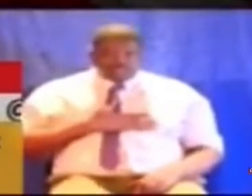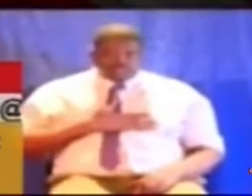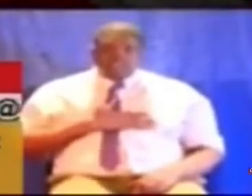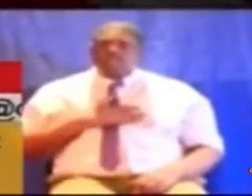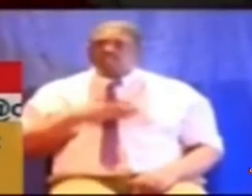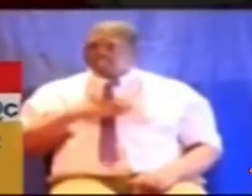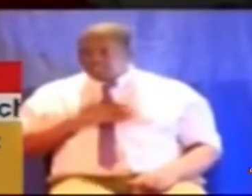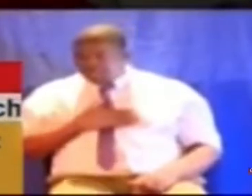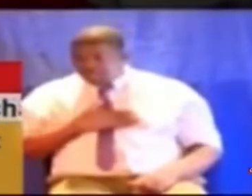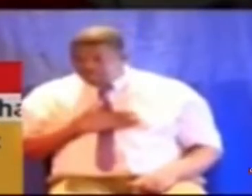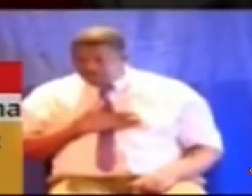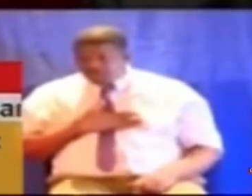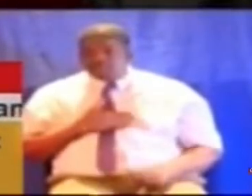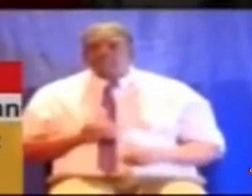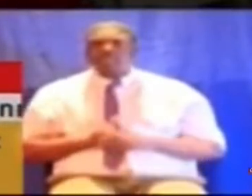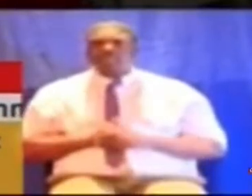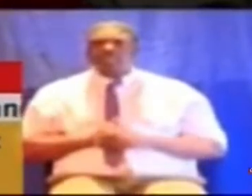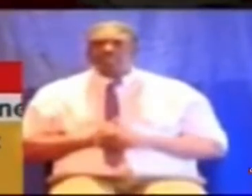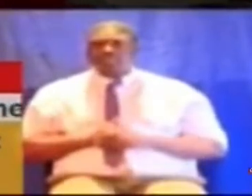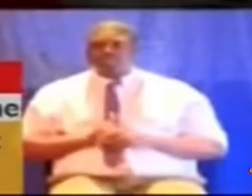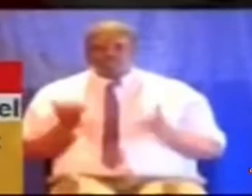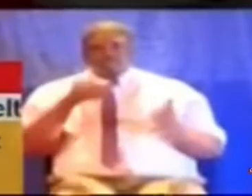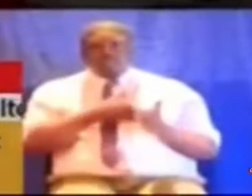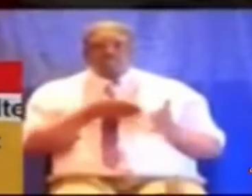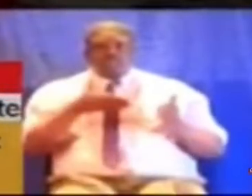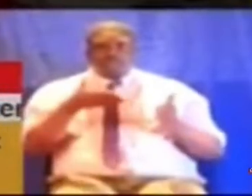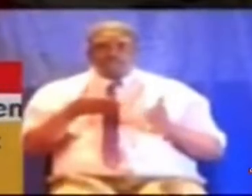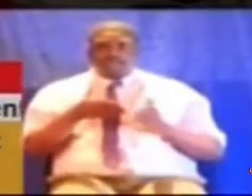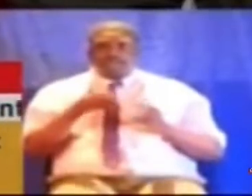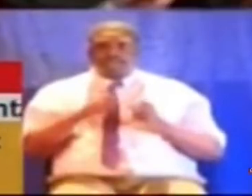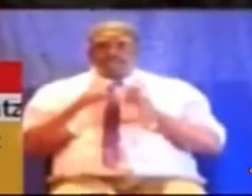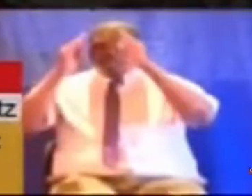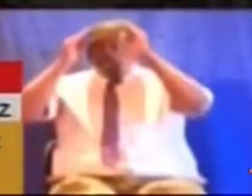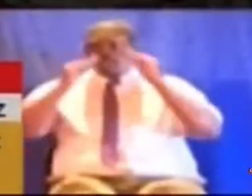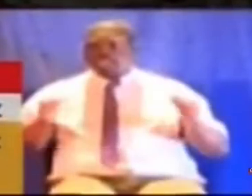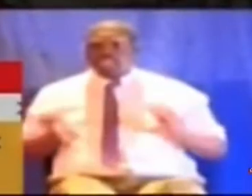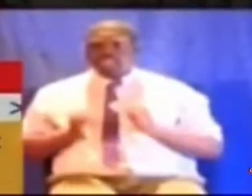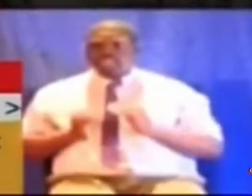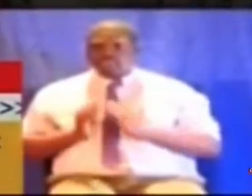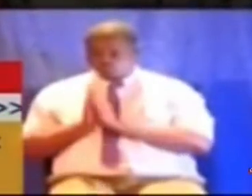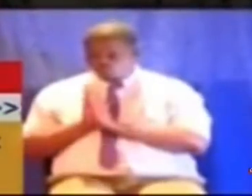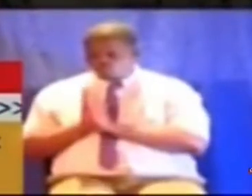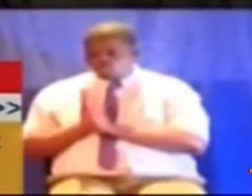Asanteni sana sana sana. Mmetupeleka mpaka Misri, tunawashukuruni sana.